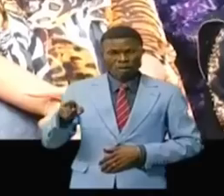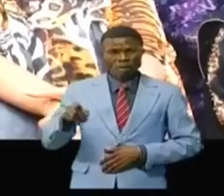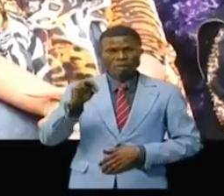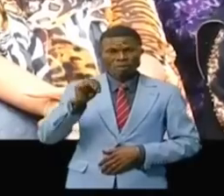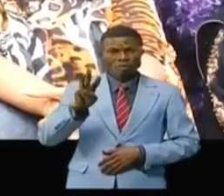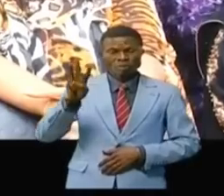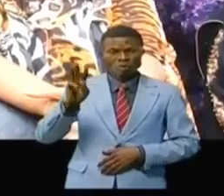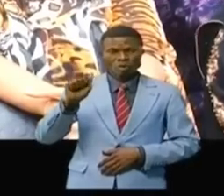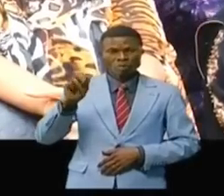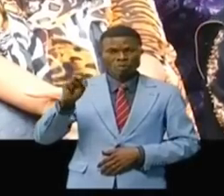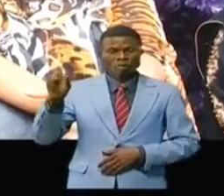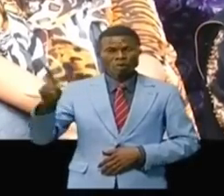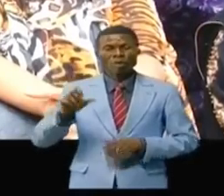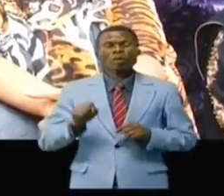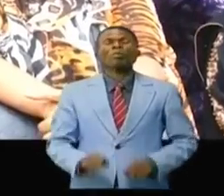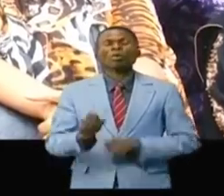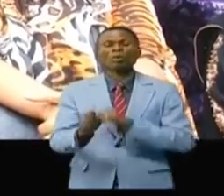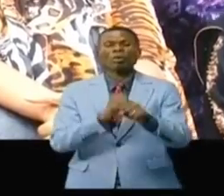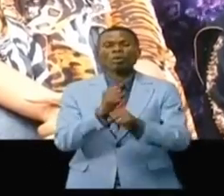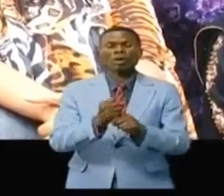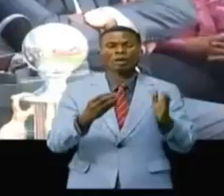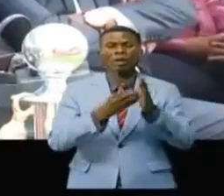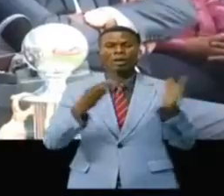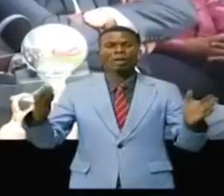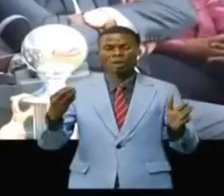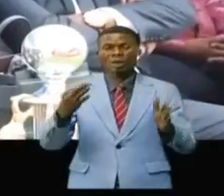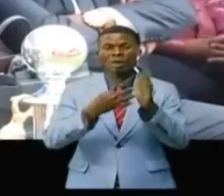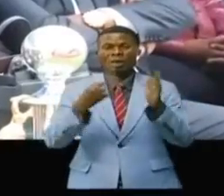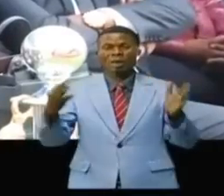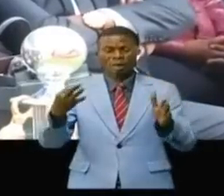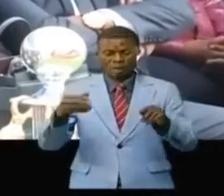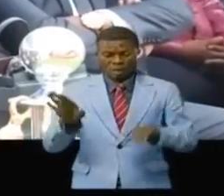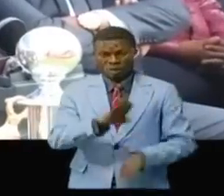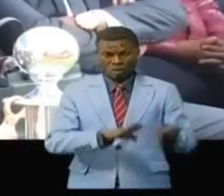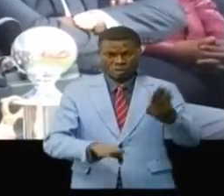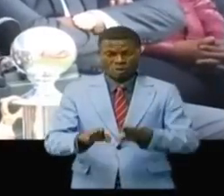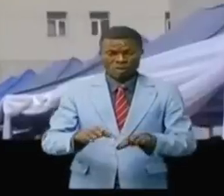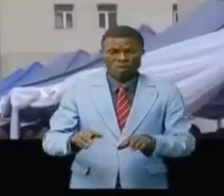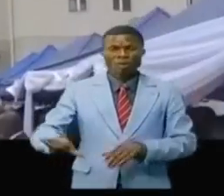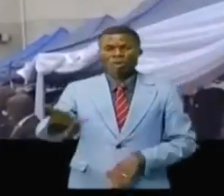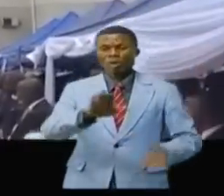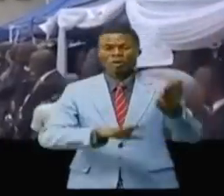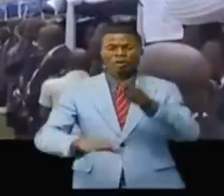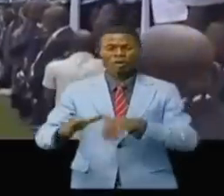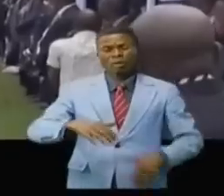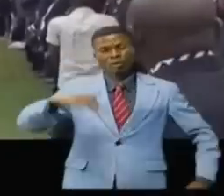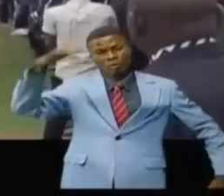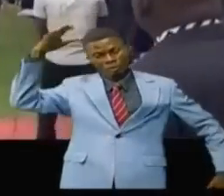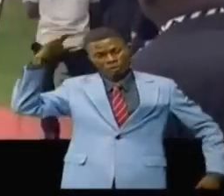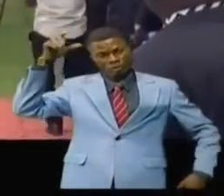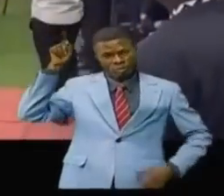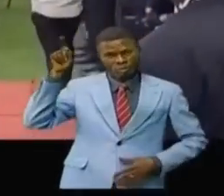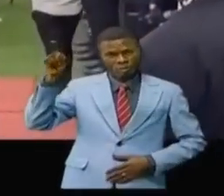Mwamulamba, morte à l'âge de 80 ans, sera mise en terre au cimetière entre terre et